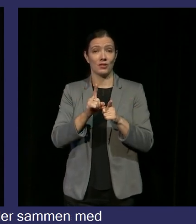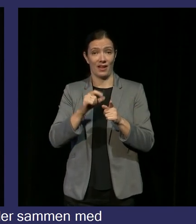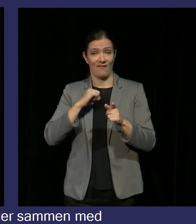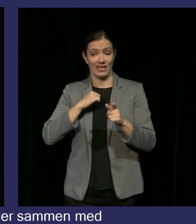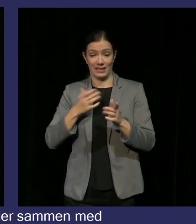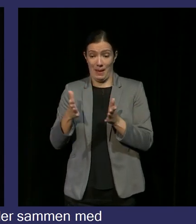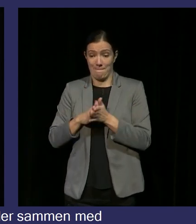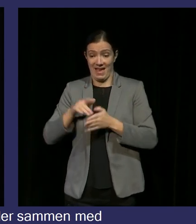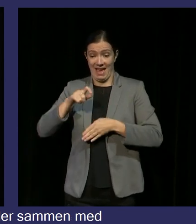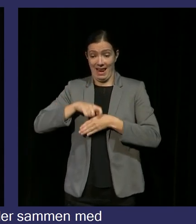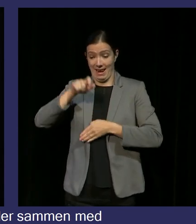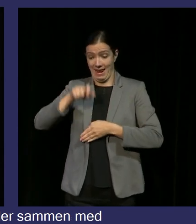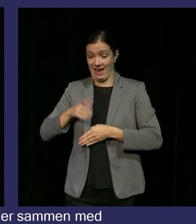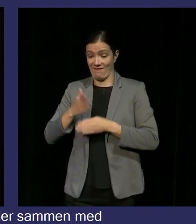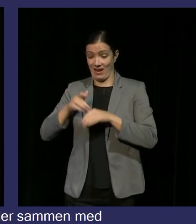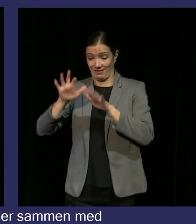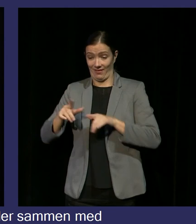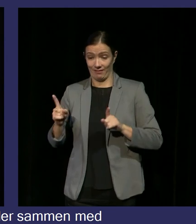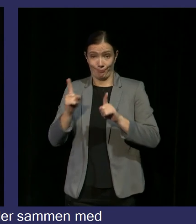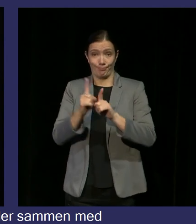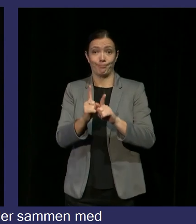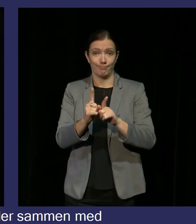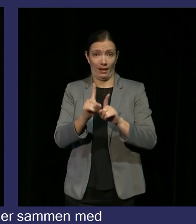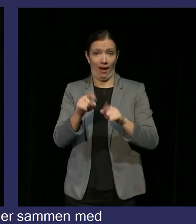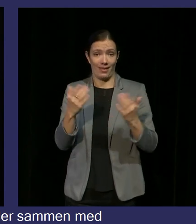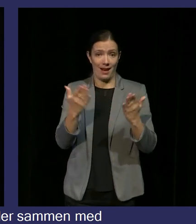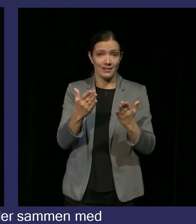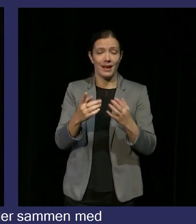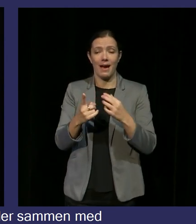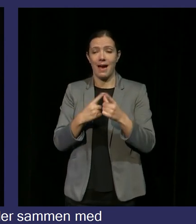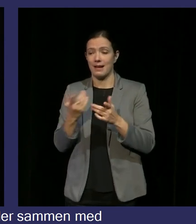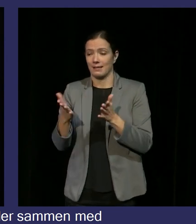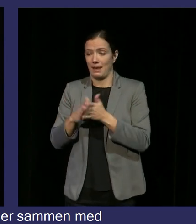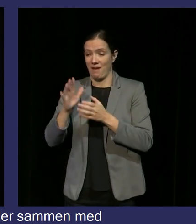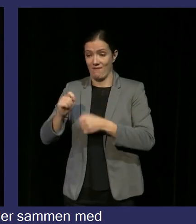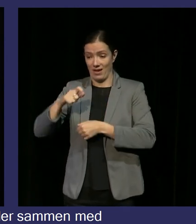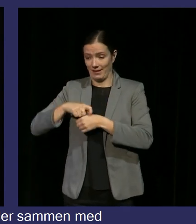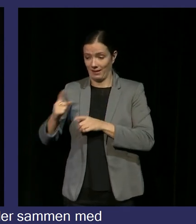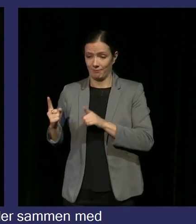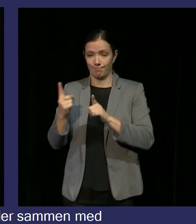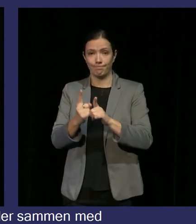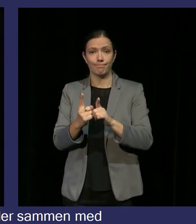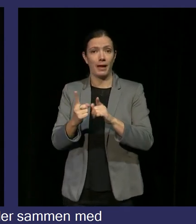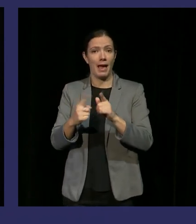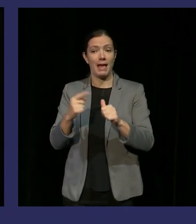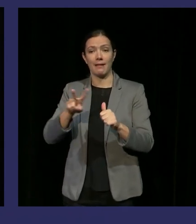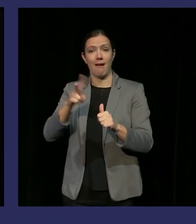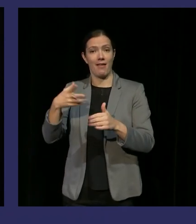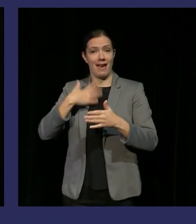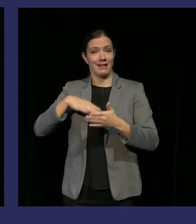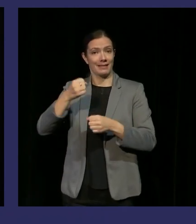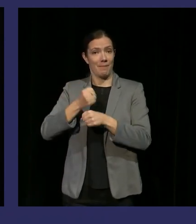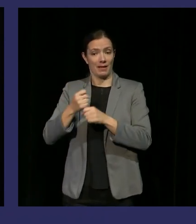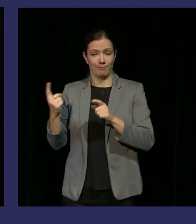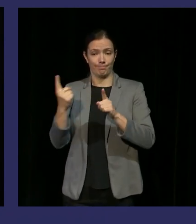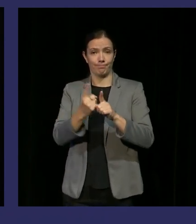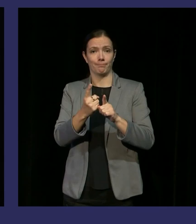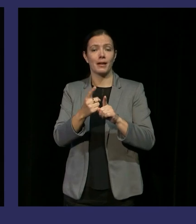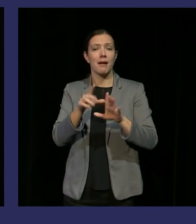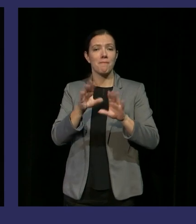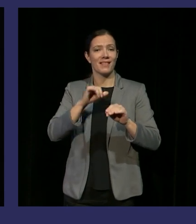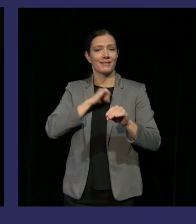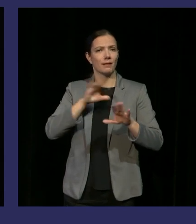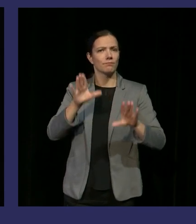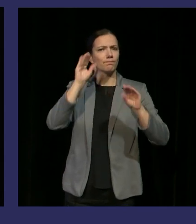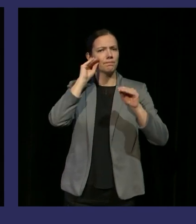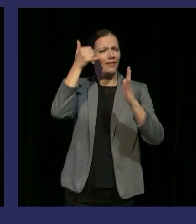med legen som har skrevet journalnotatet, eller sammen med fastlegen sin, eller en eller annen helsearbeider, slik at de bedre kan forstå hva det